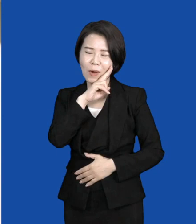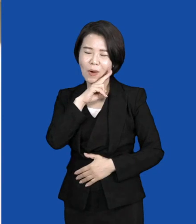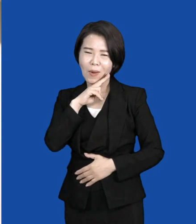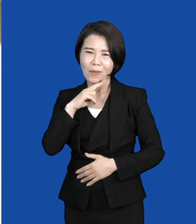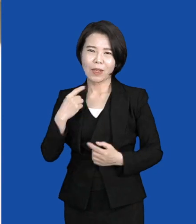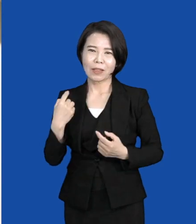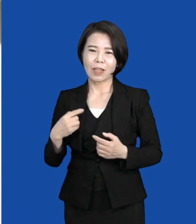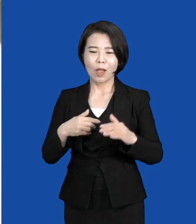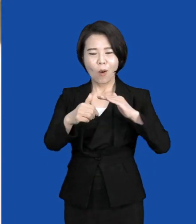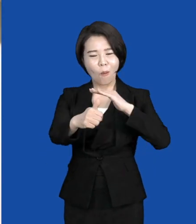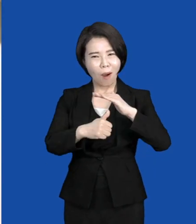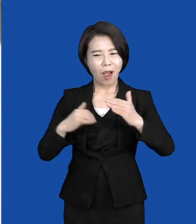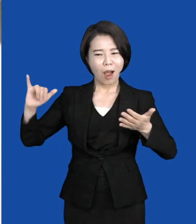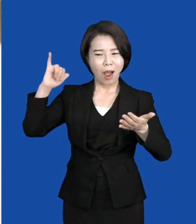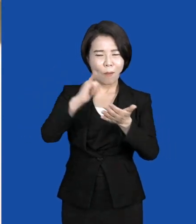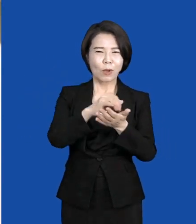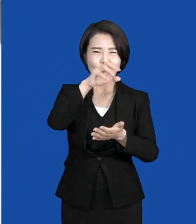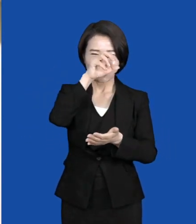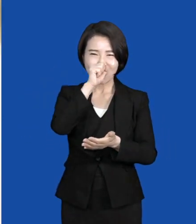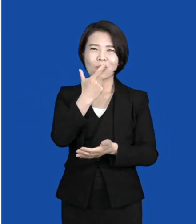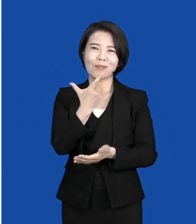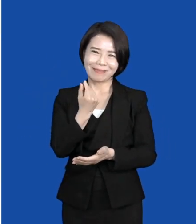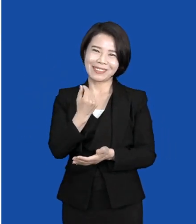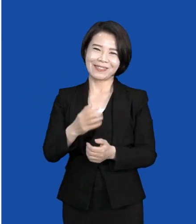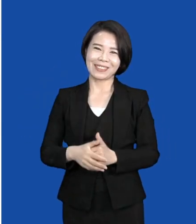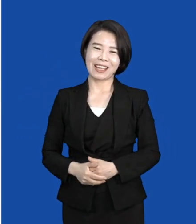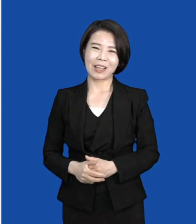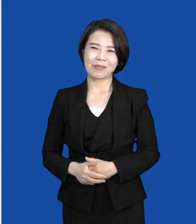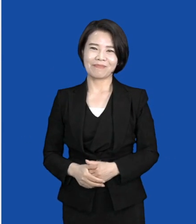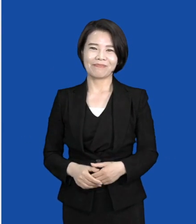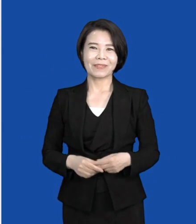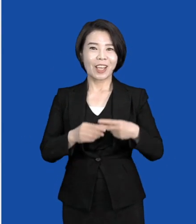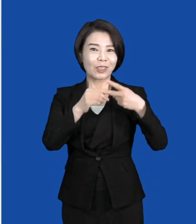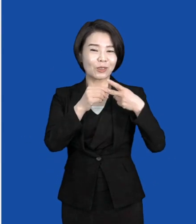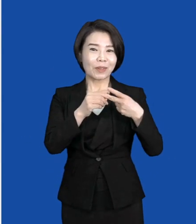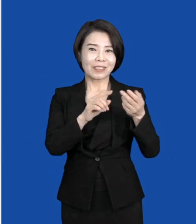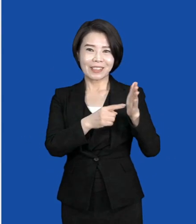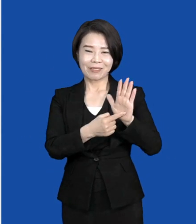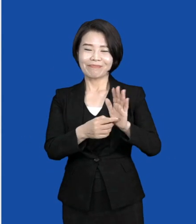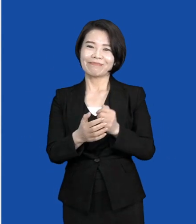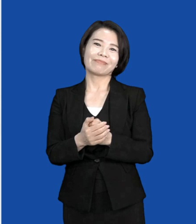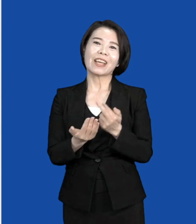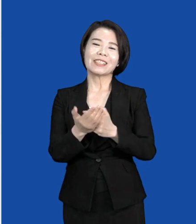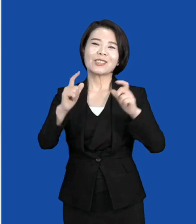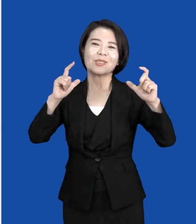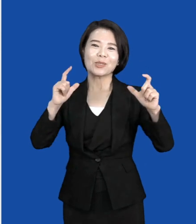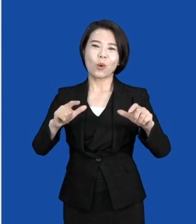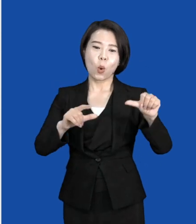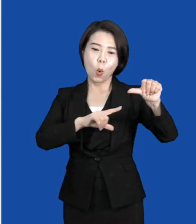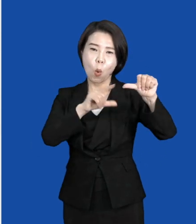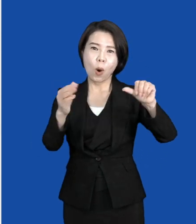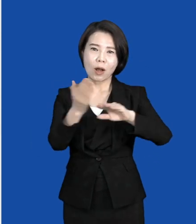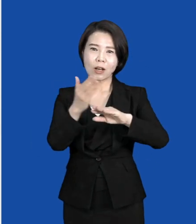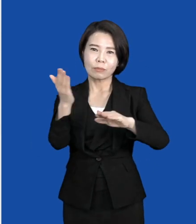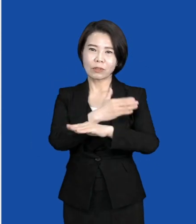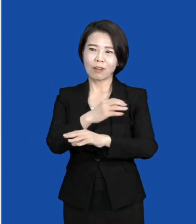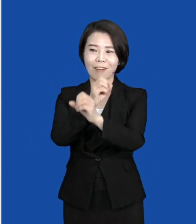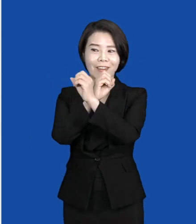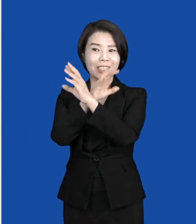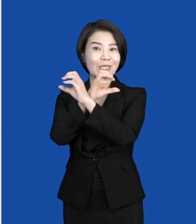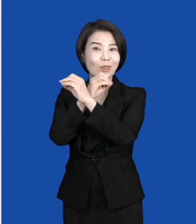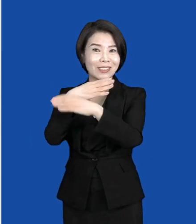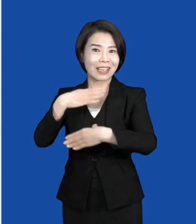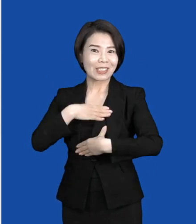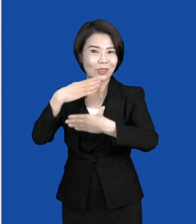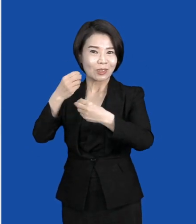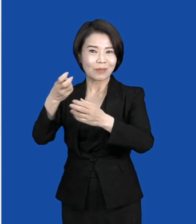할 수 있었으면 하는 바람을 갖고 있습니다. 두 번째 소식입니다. 제주도가 이달부터